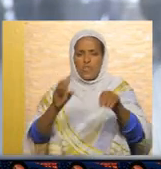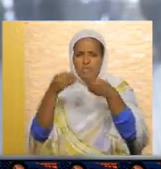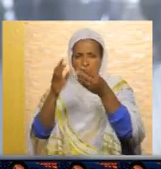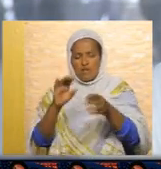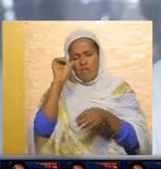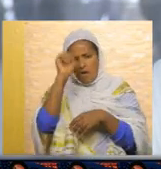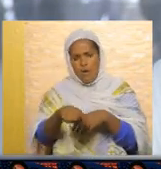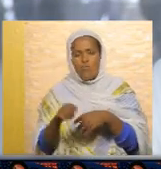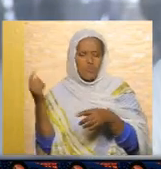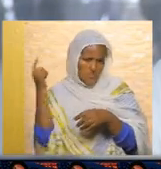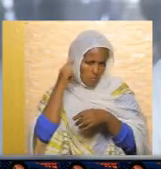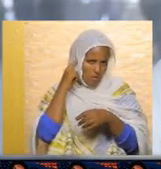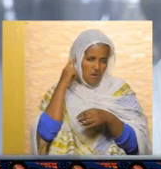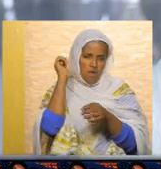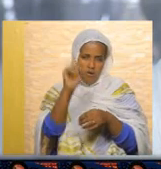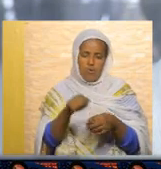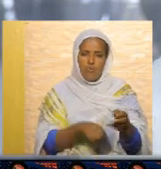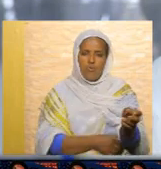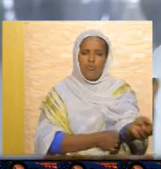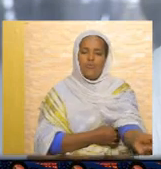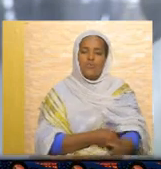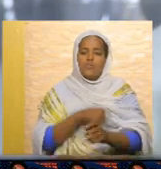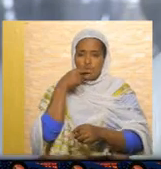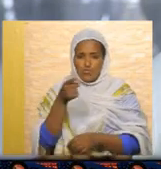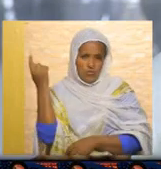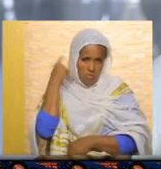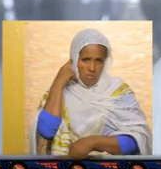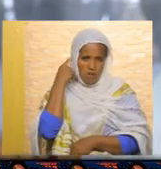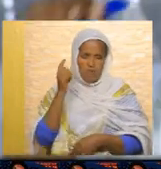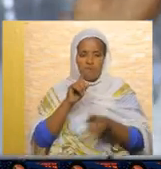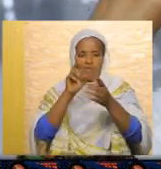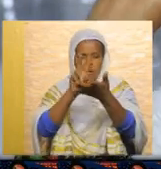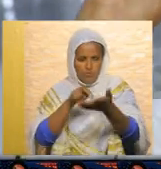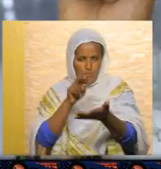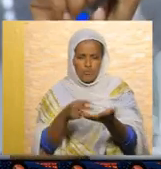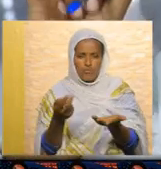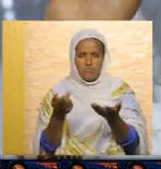ይልቅ ቤተ ክርስቲያንን አይደል የምንሰማው። እና ደግሞ ለምንድን ነው